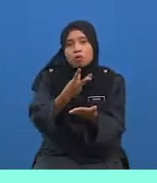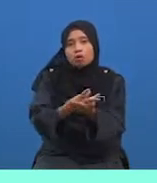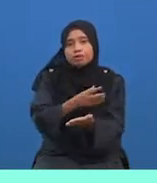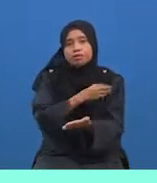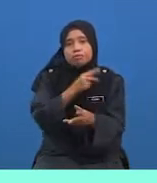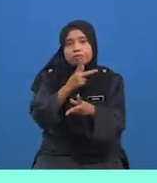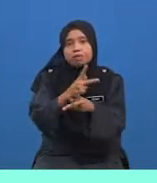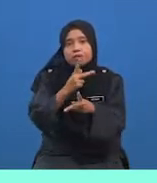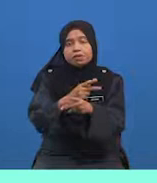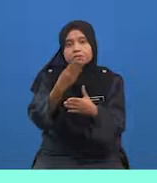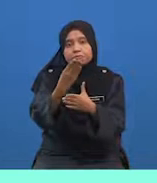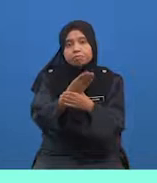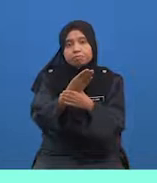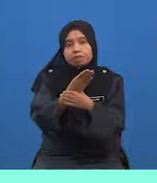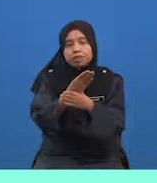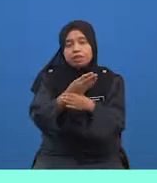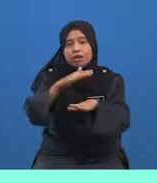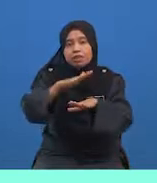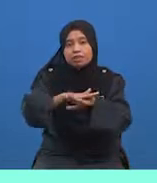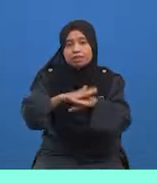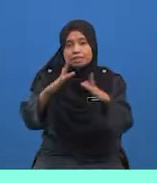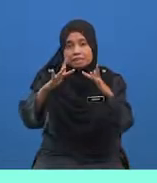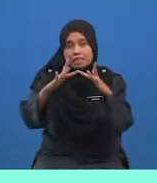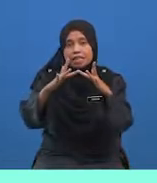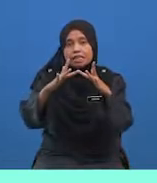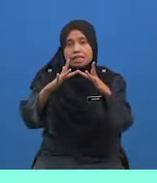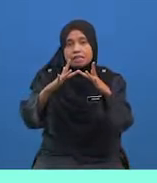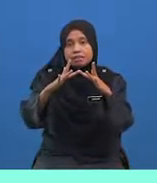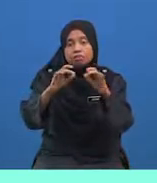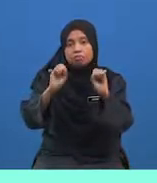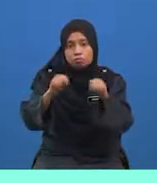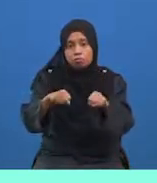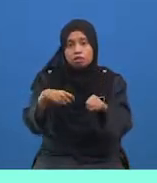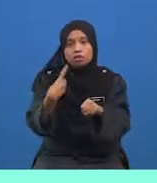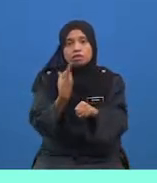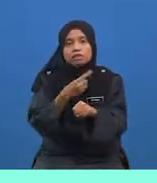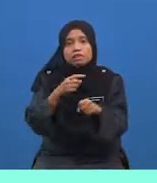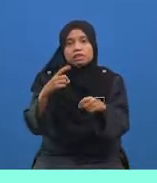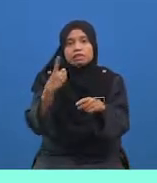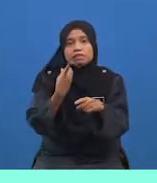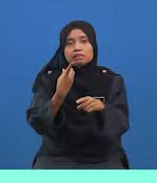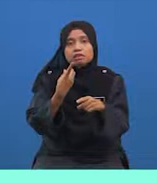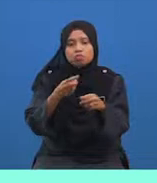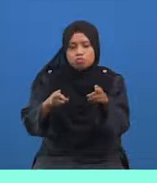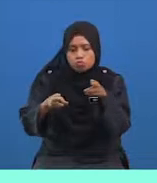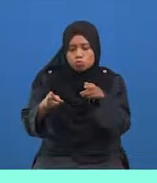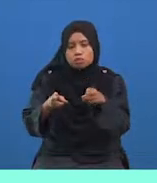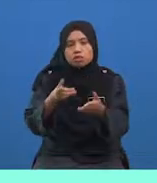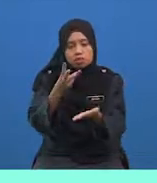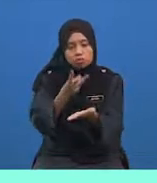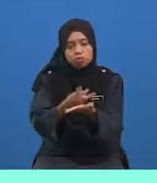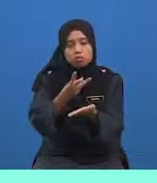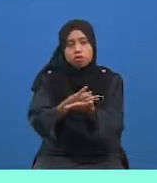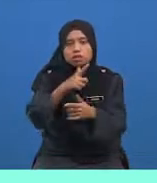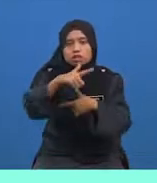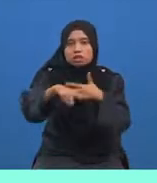perkhidmatan perbankan atas talian, membolehkan kita menguruskan wang di seluruh